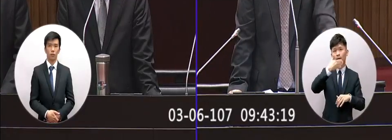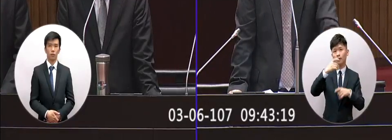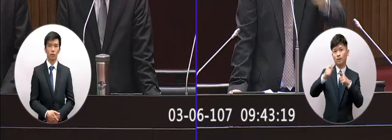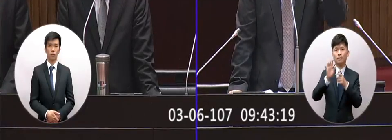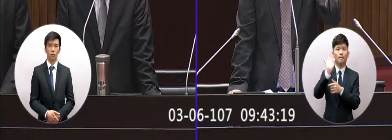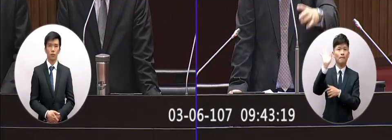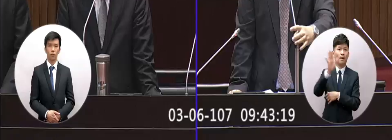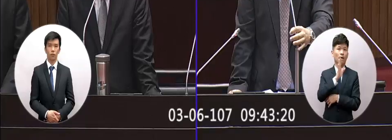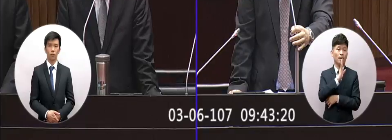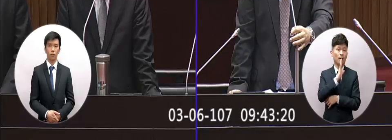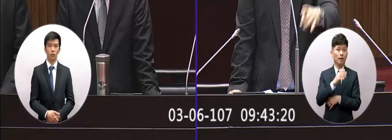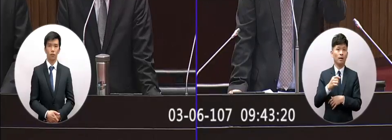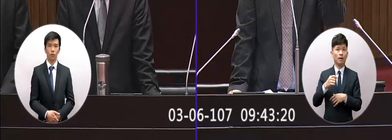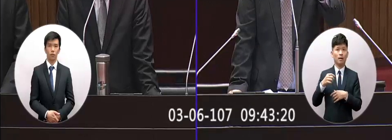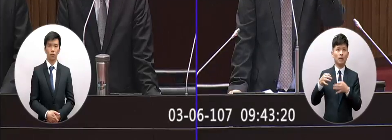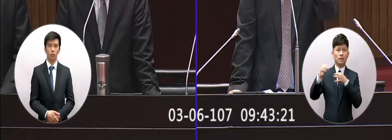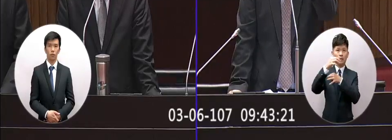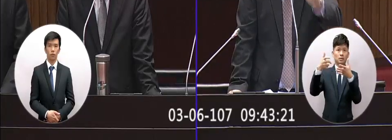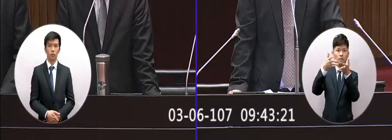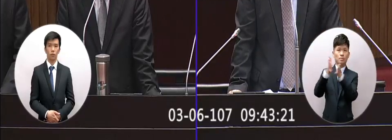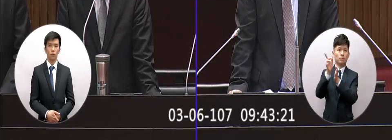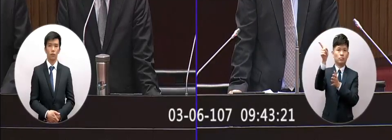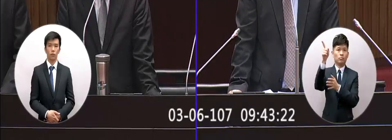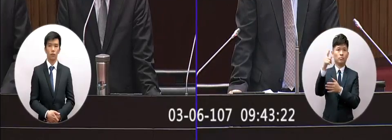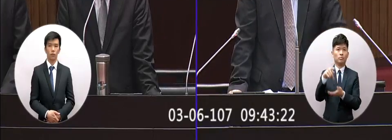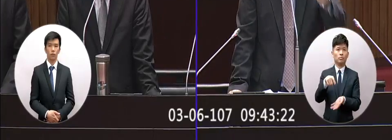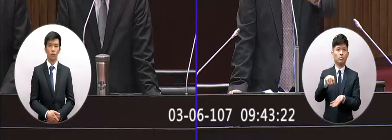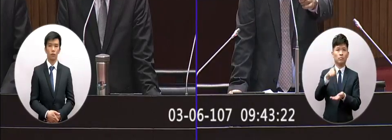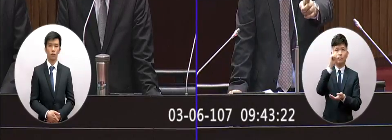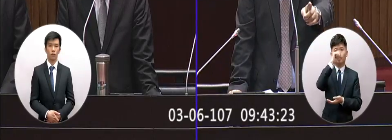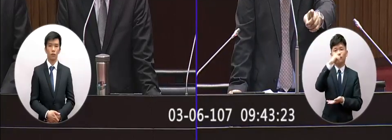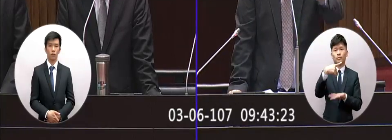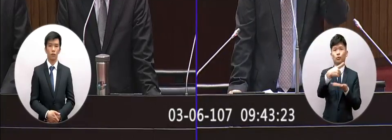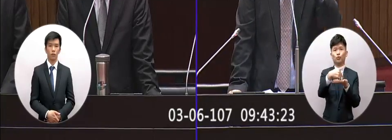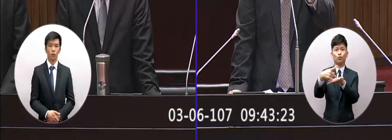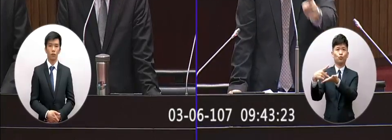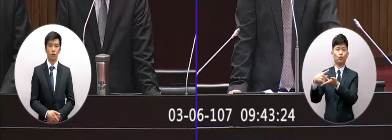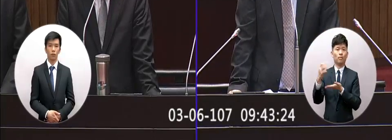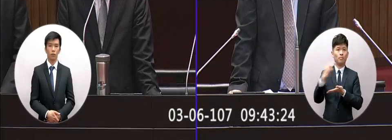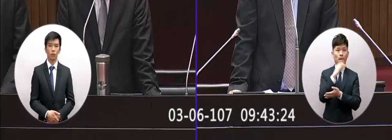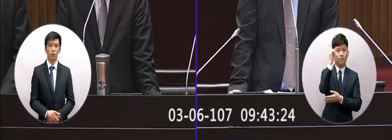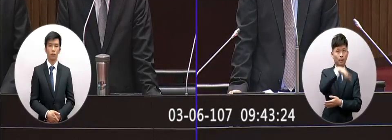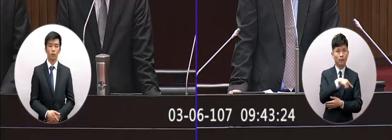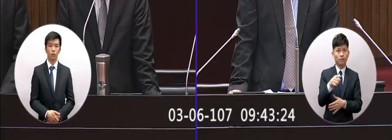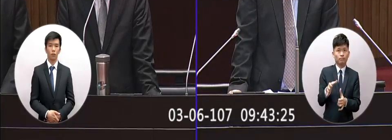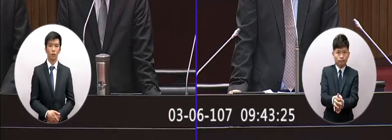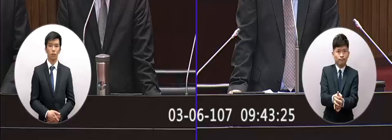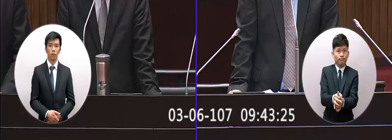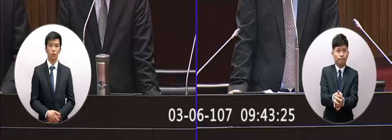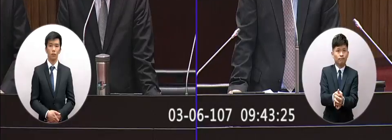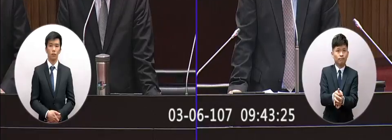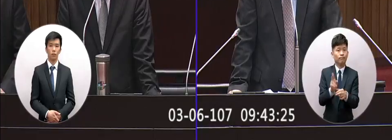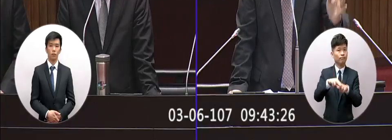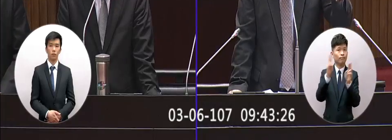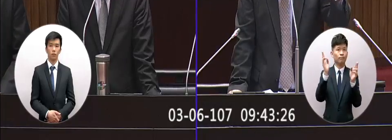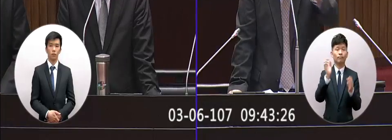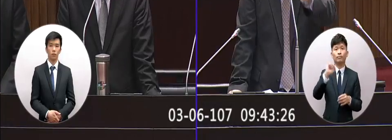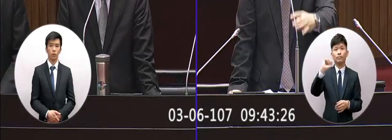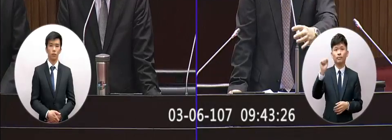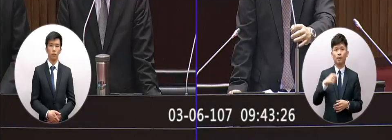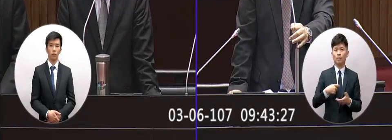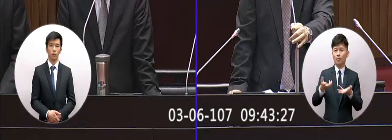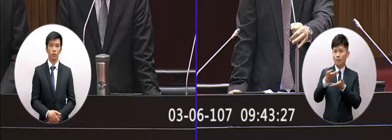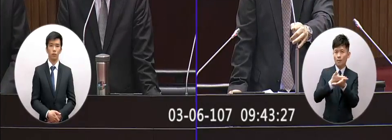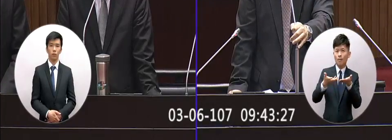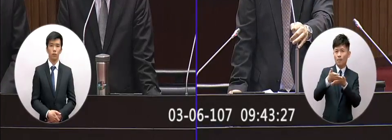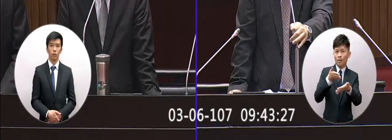高层或者经济部一直都主张只租不售，这个原则绝对不可能松绑。我觉得沟通了好几